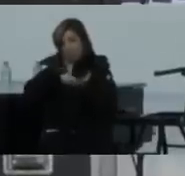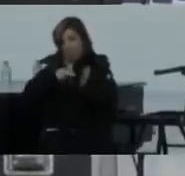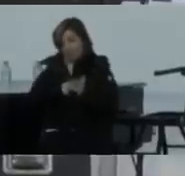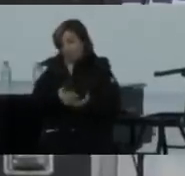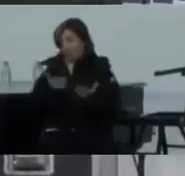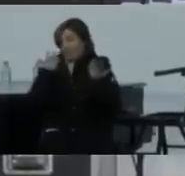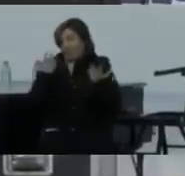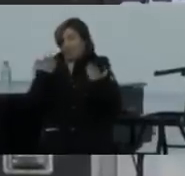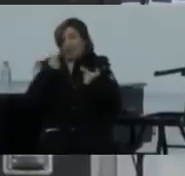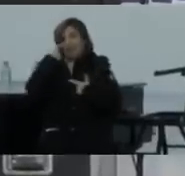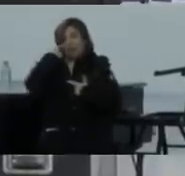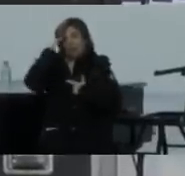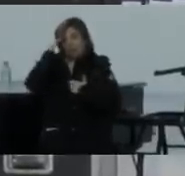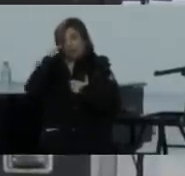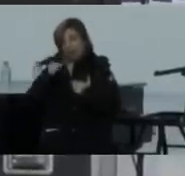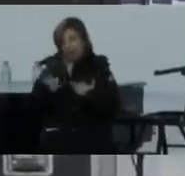fosse solo la vista che cala.